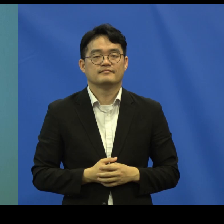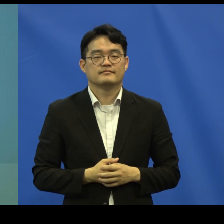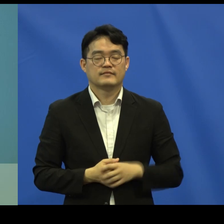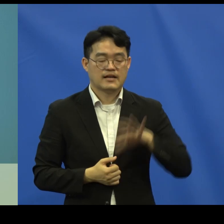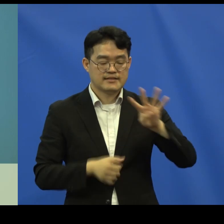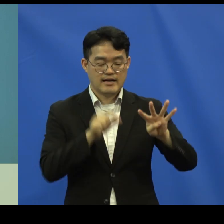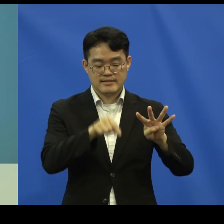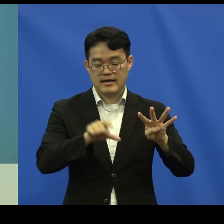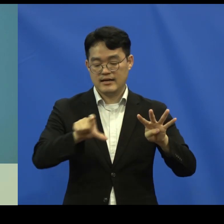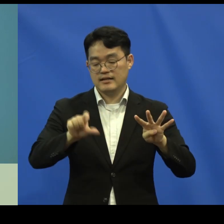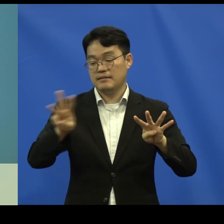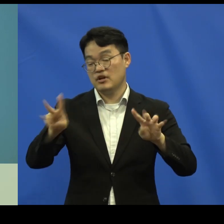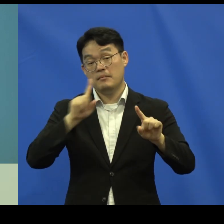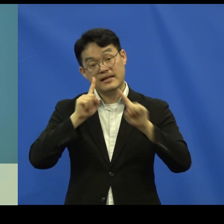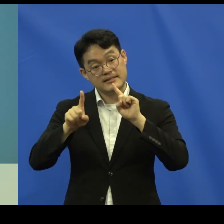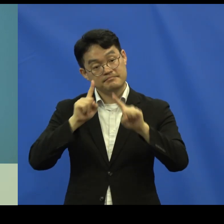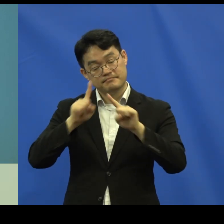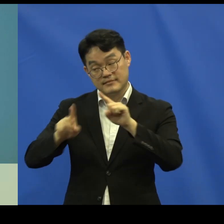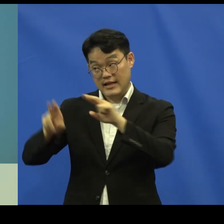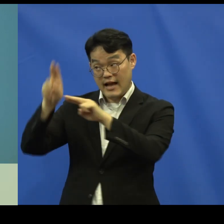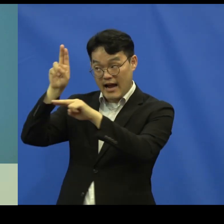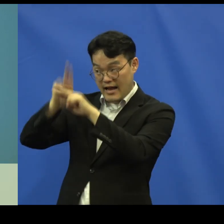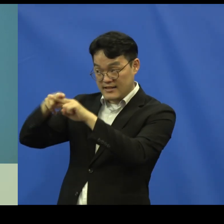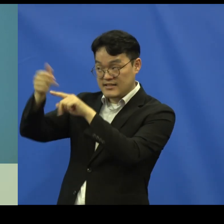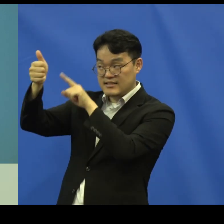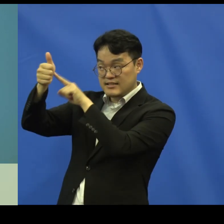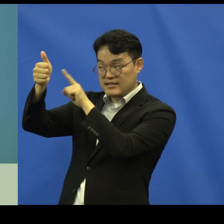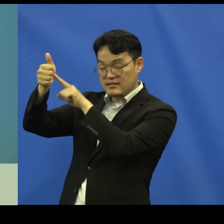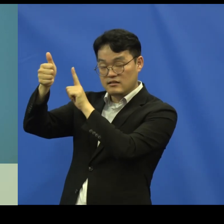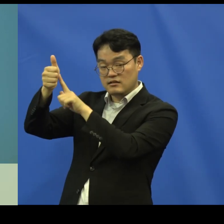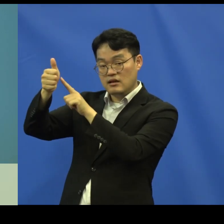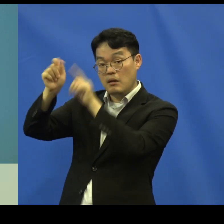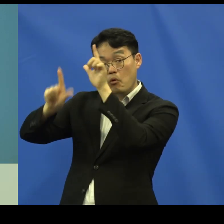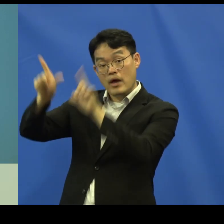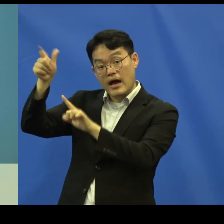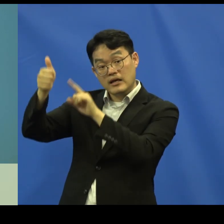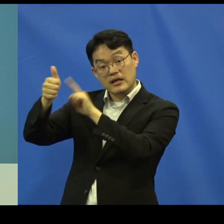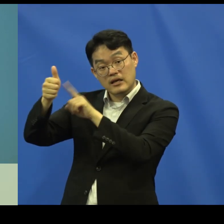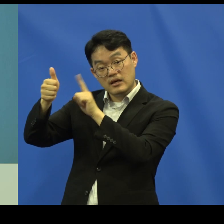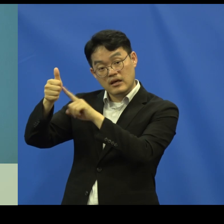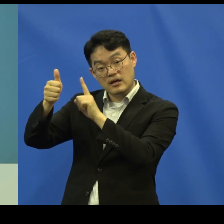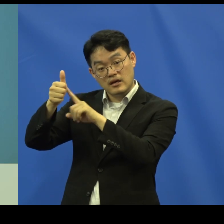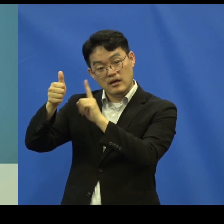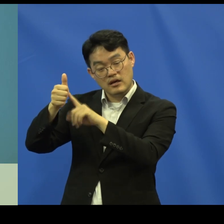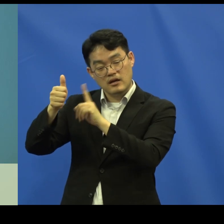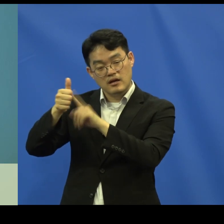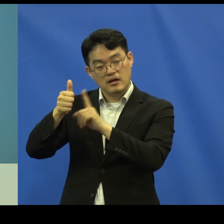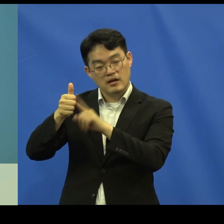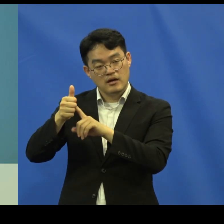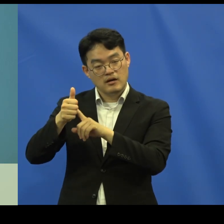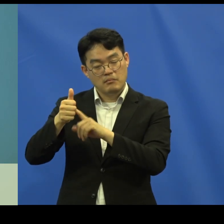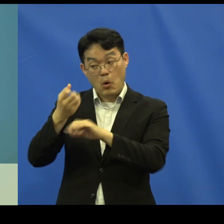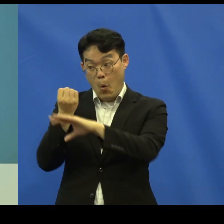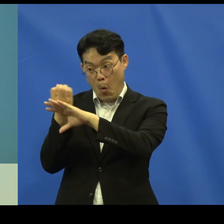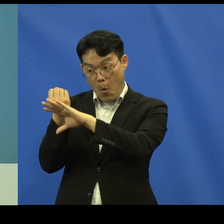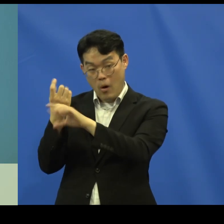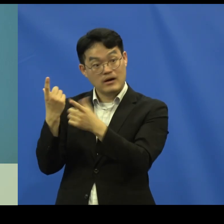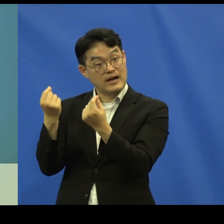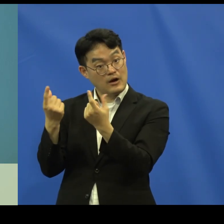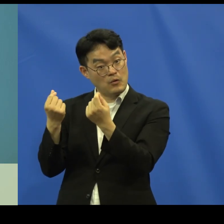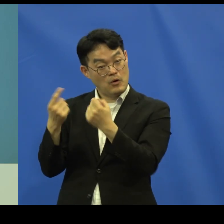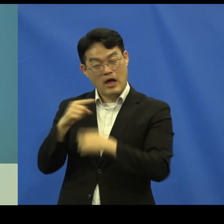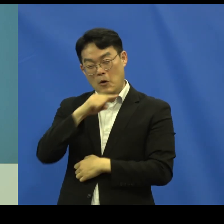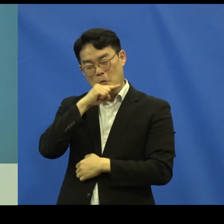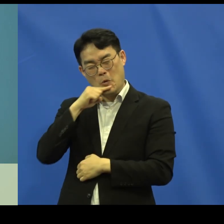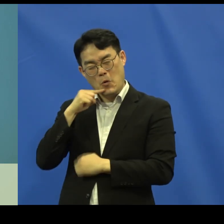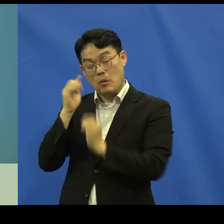3절에 보니까 앉으신 이의 모양이, 그죠? 앉으신 이의 모양이 벽옥과 홍보석과